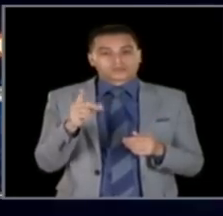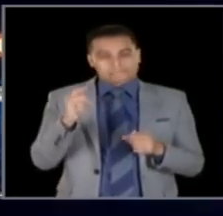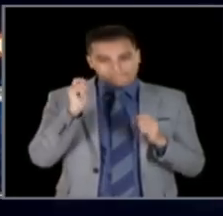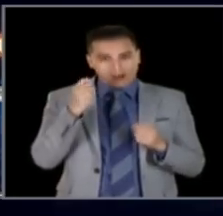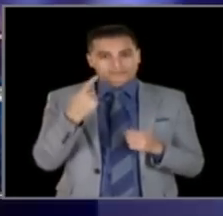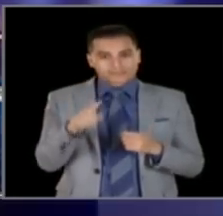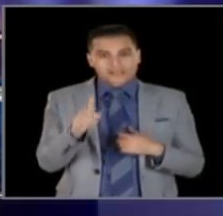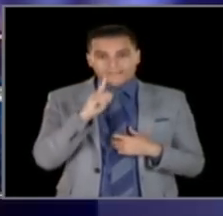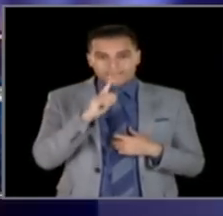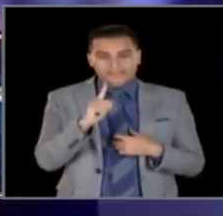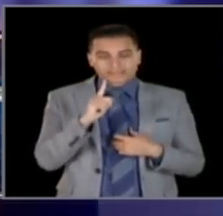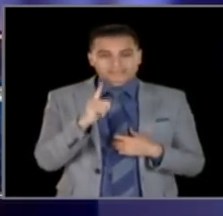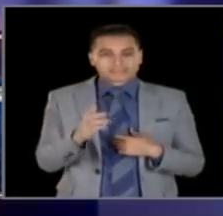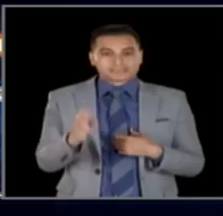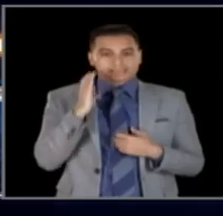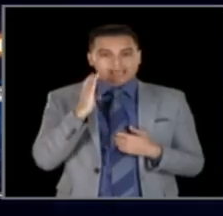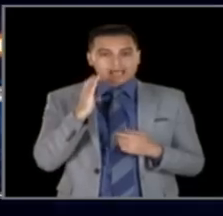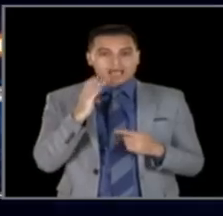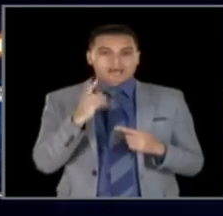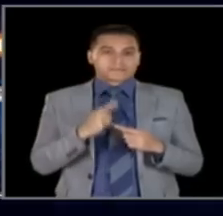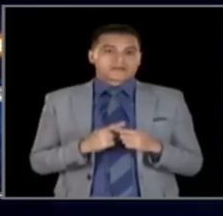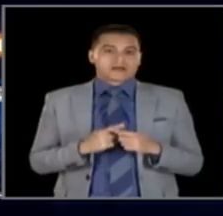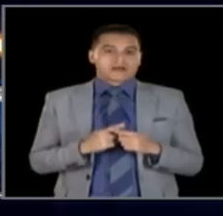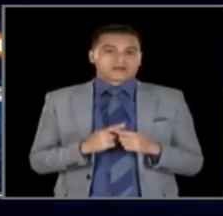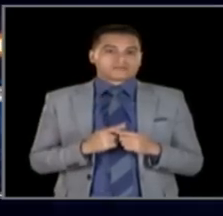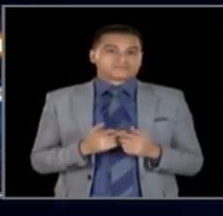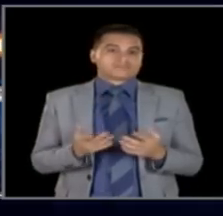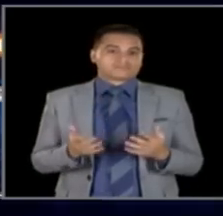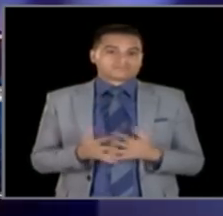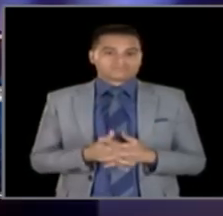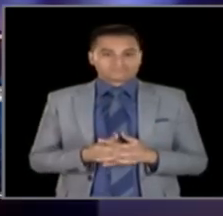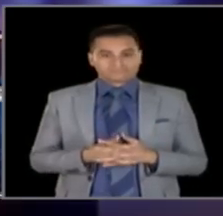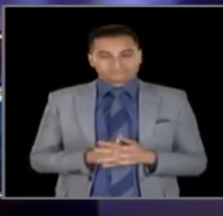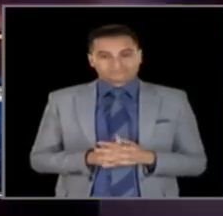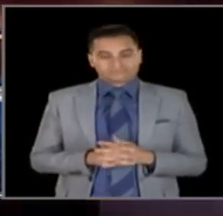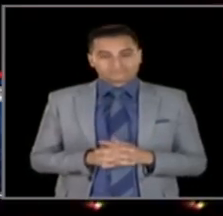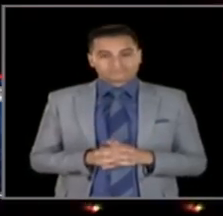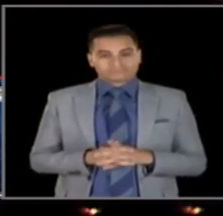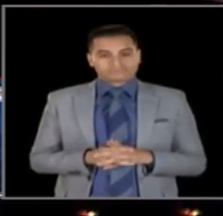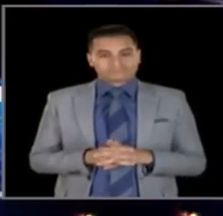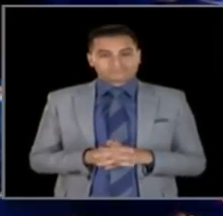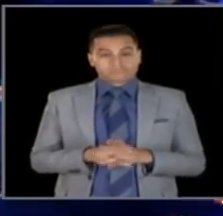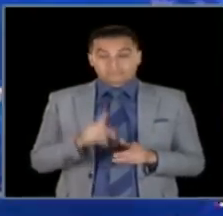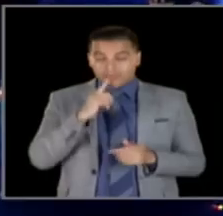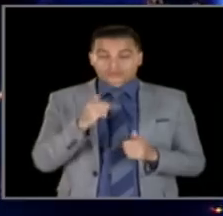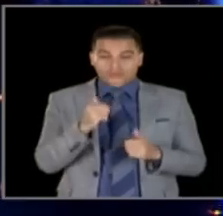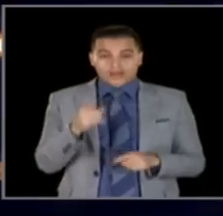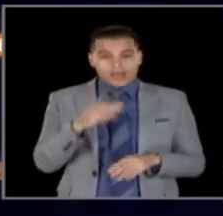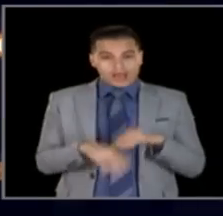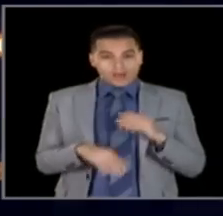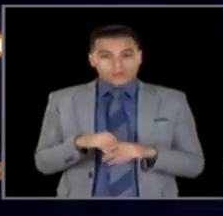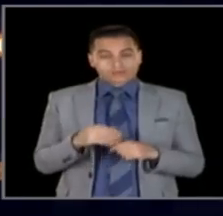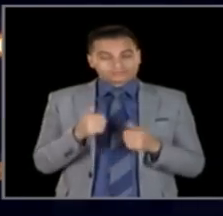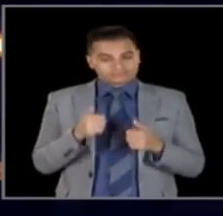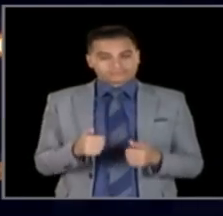أديب مغربي، ولكن للأسف الشديد إجابة خاطئة، ولكن كويس حاولت